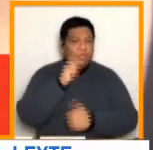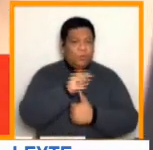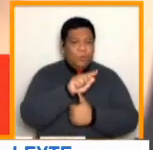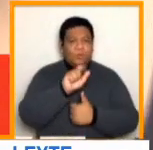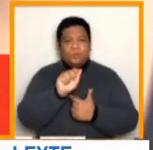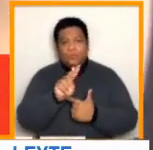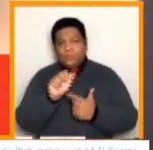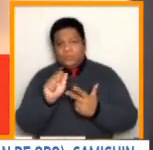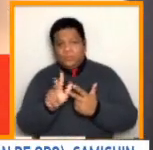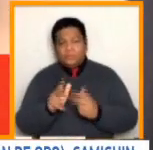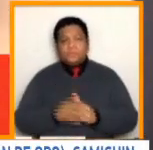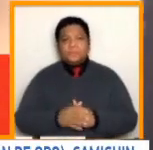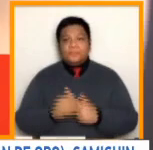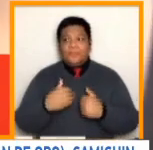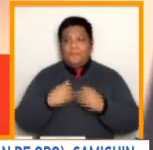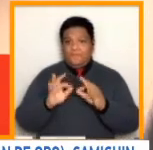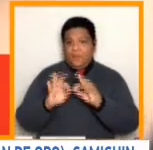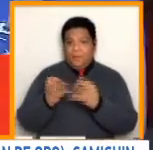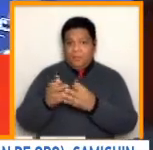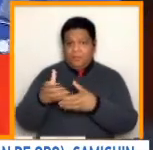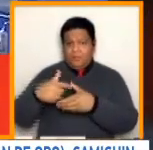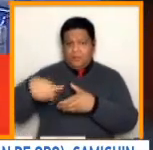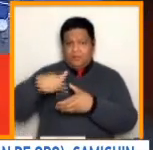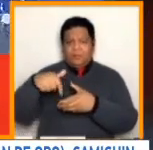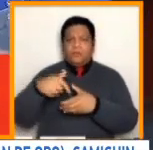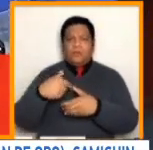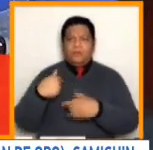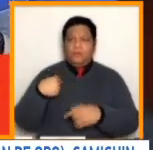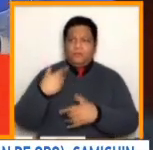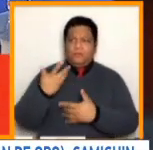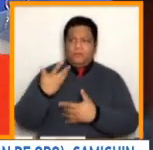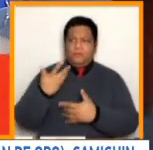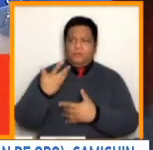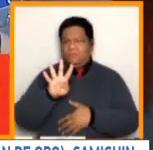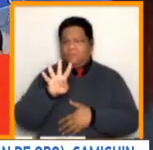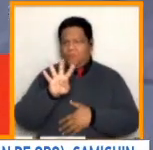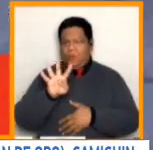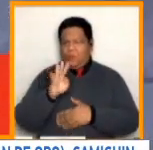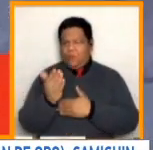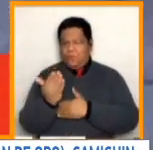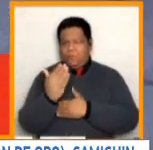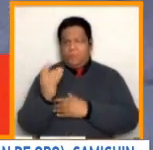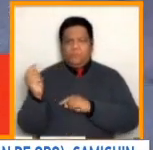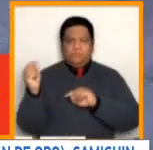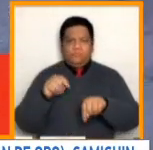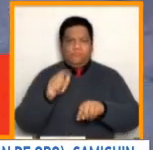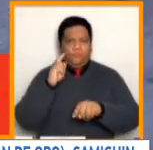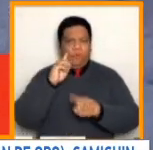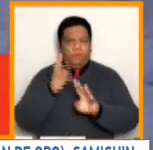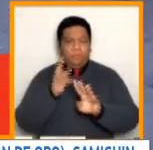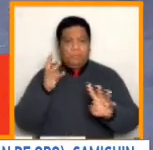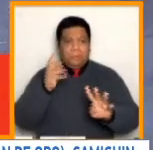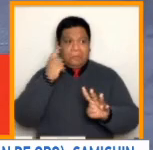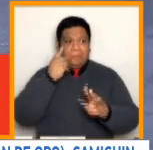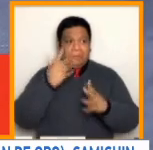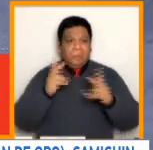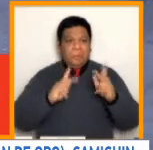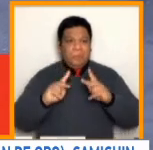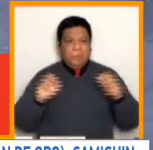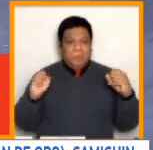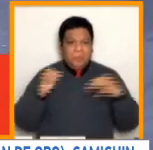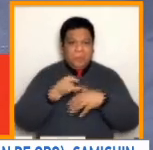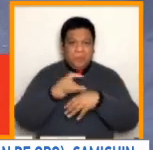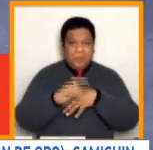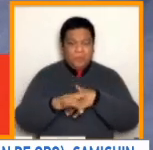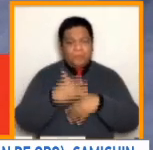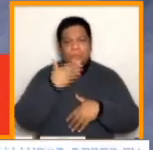na pasado alas 4 pa lang ng madaling araw pumunta na rito para pumila. Naisip daw kasi nilang baka dumami ang mga tao, kaya minabuti nilang